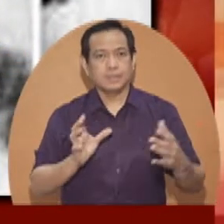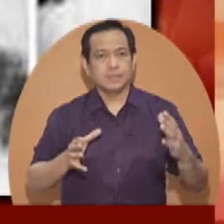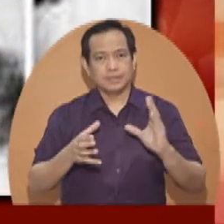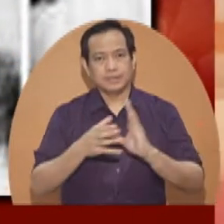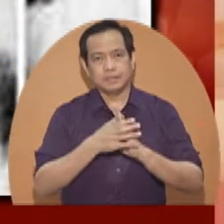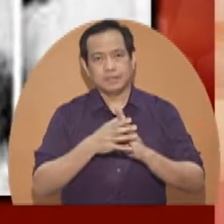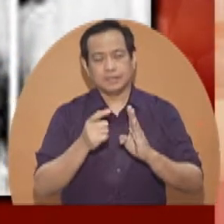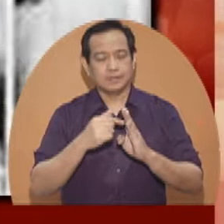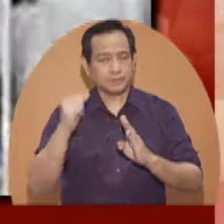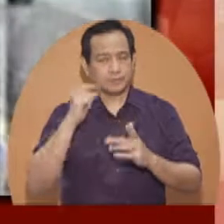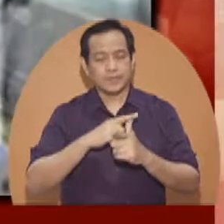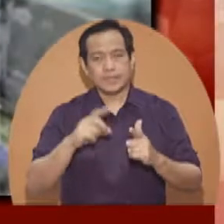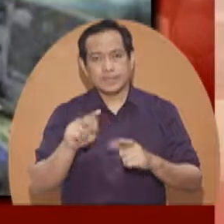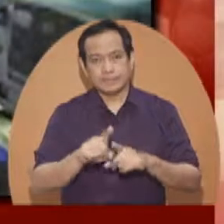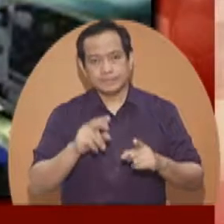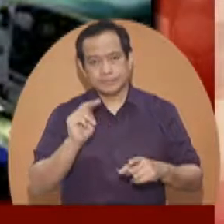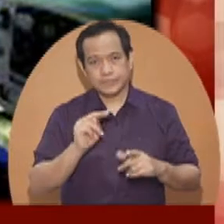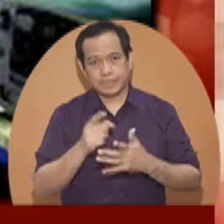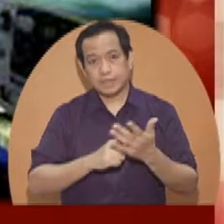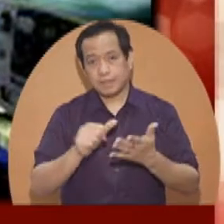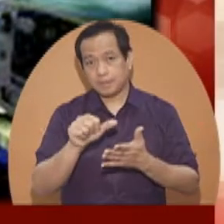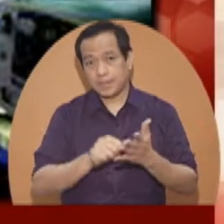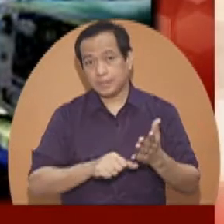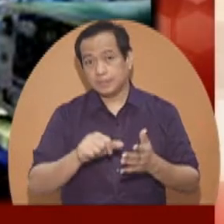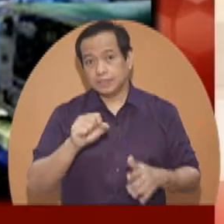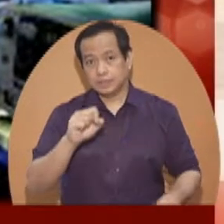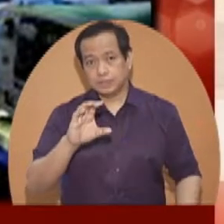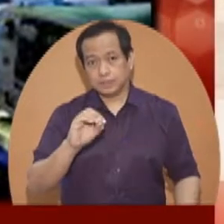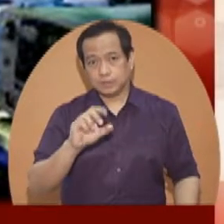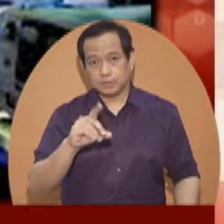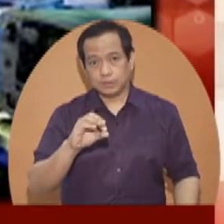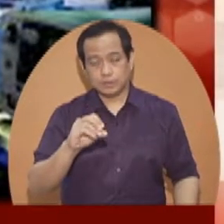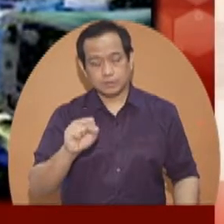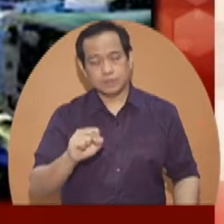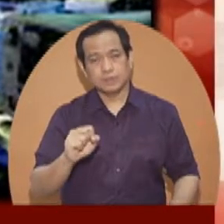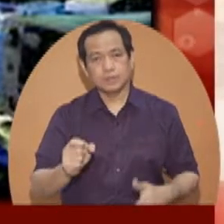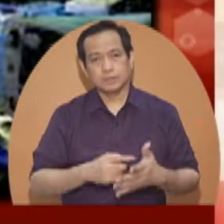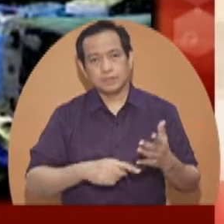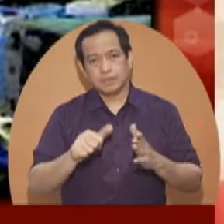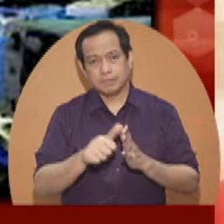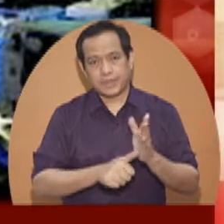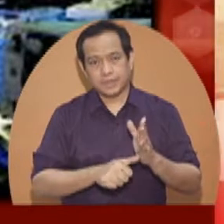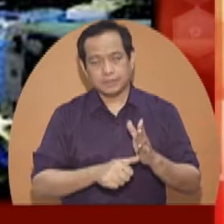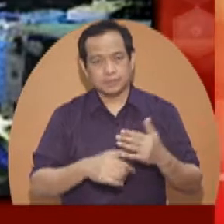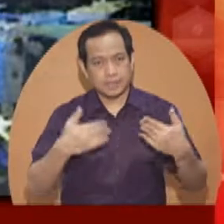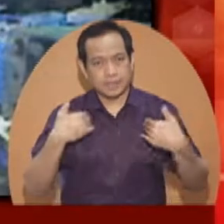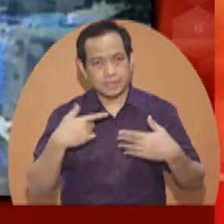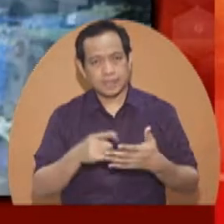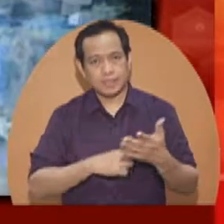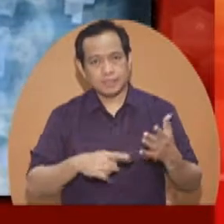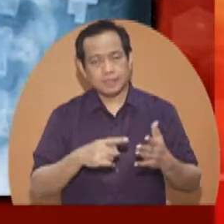ng isang individual. Maaaring kailanganin ng operasyon kung malala ng scoliosis. Karamihan sa mga